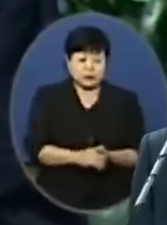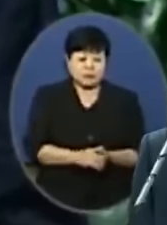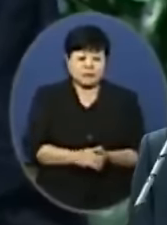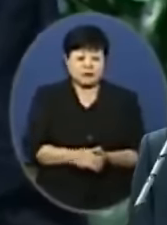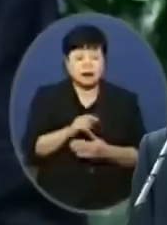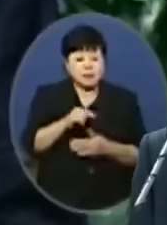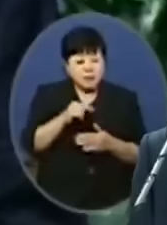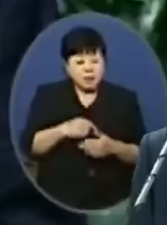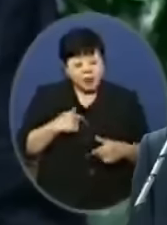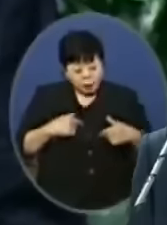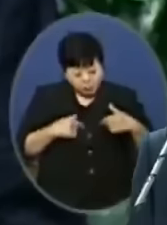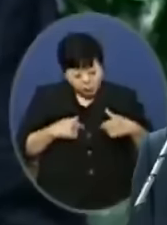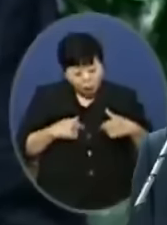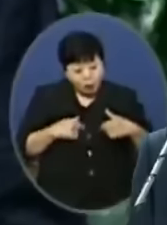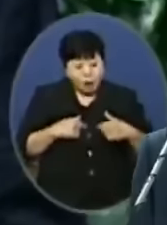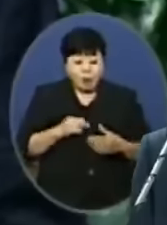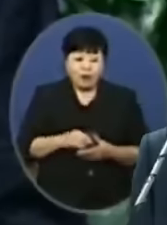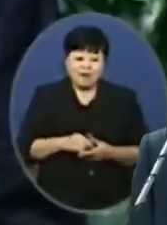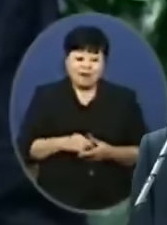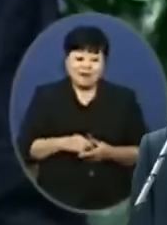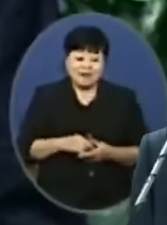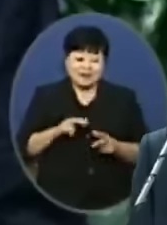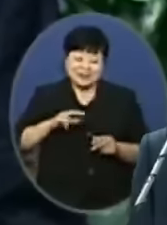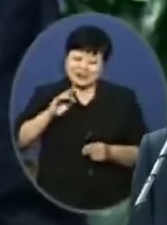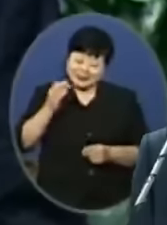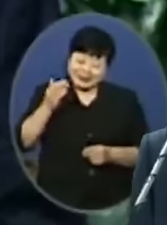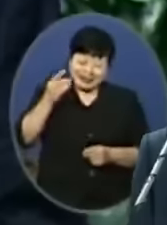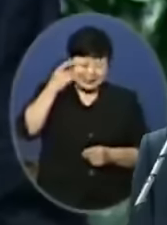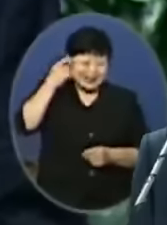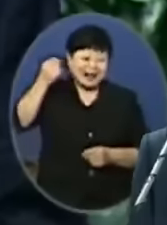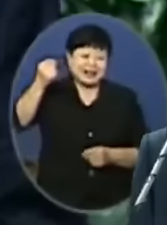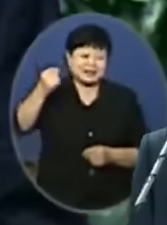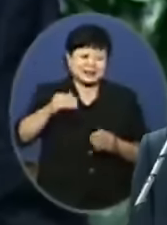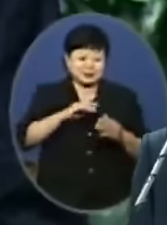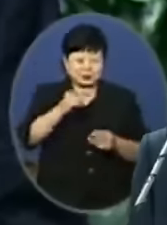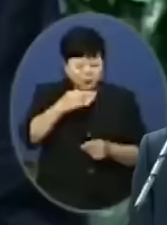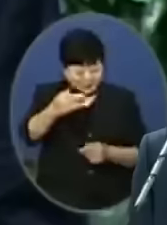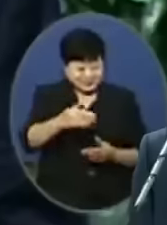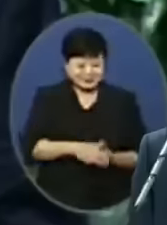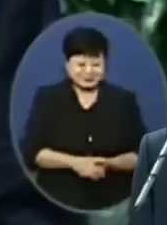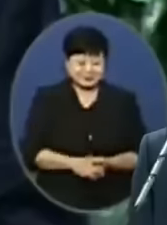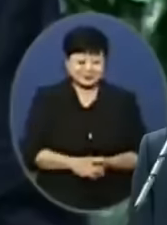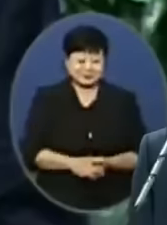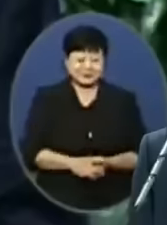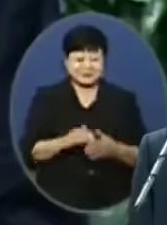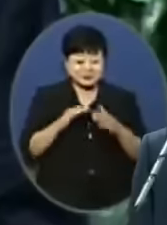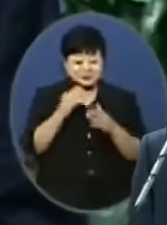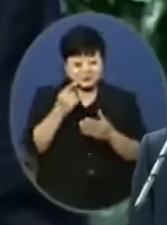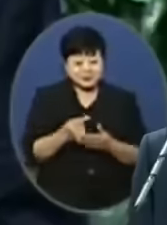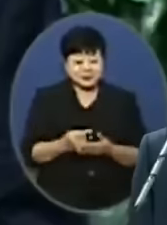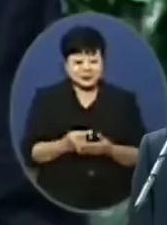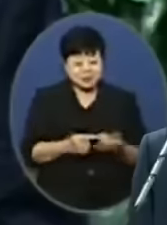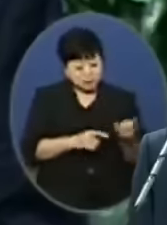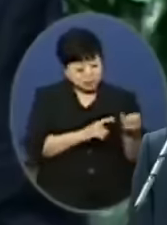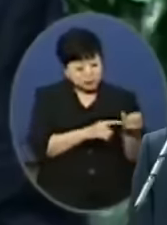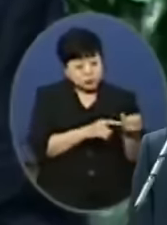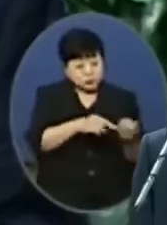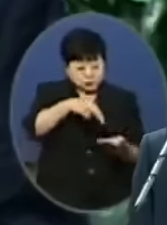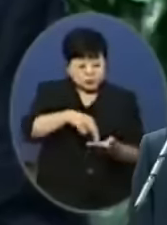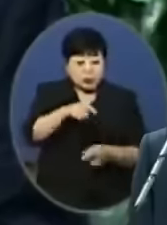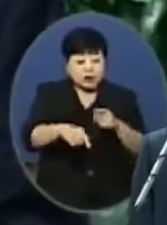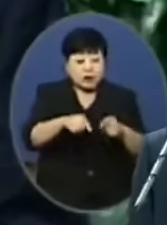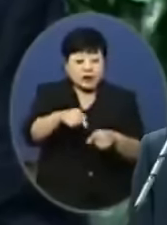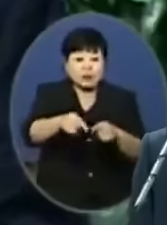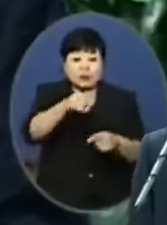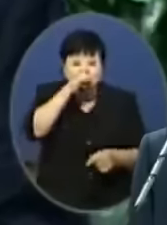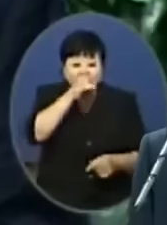너무나 마음이 기쁘더랍니다. 그러니까 이제 됐는가 보다고 집으로 내려왔어요. 집으로 내려와서 보니까 자기 부인이 서서